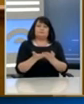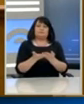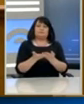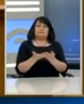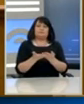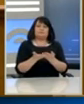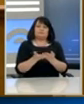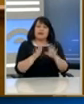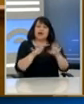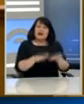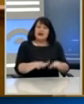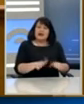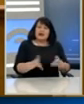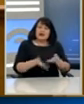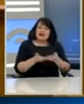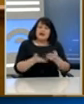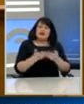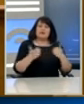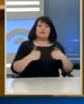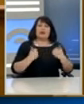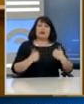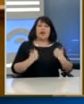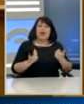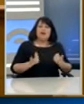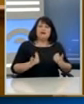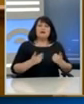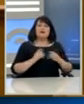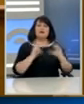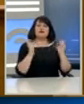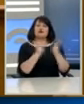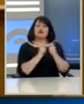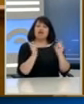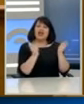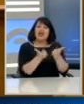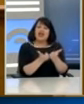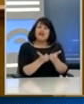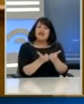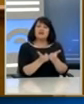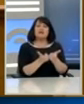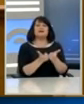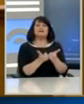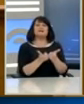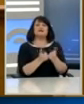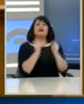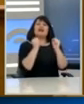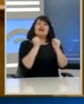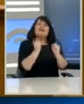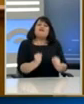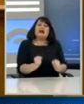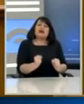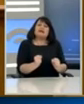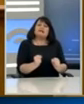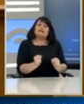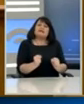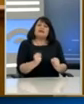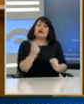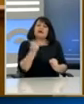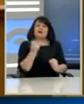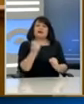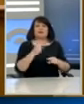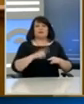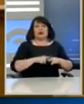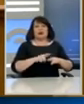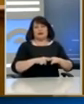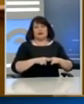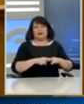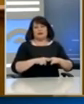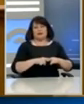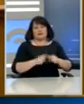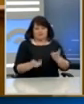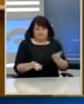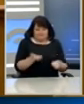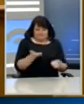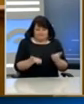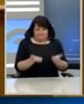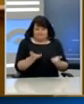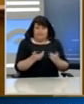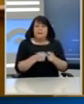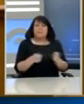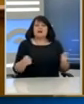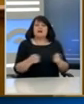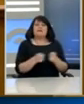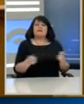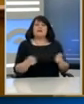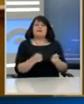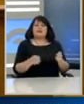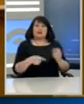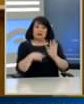τους ανέργους, τους νέους, την οικογένεια, τη ραχοκοκαλιά της ελληνικής κοινωνίας. Μέτρα που θα εξισορροπήσουν και τις συνέπειες